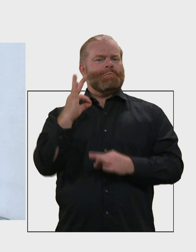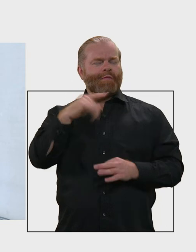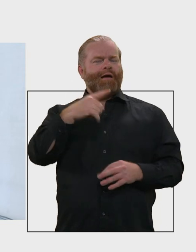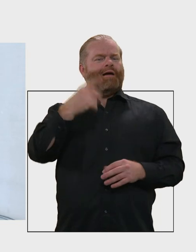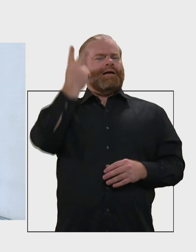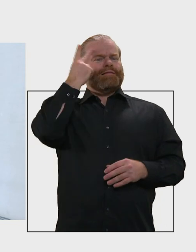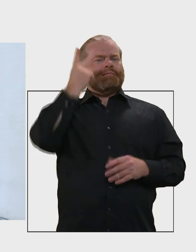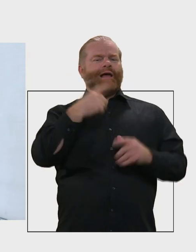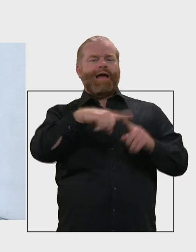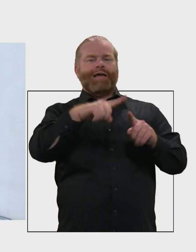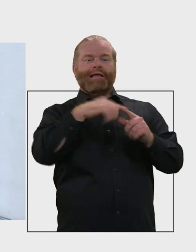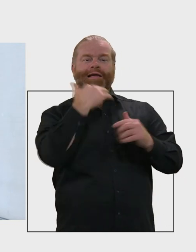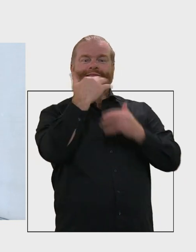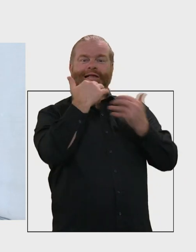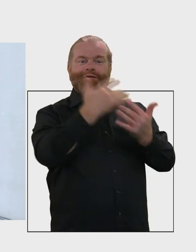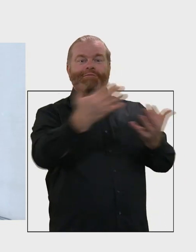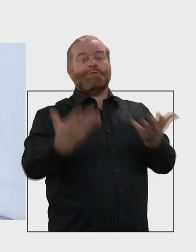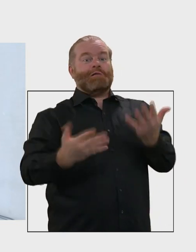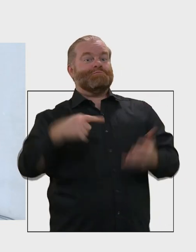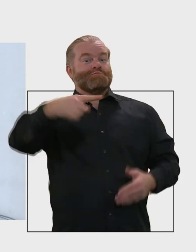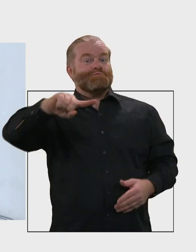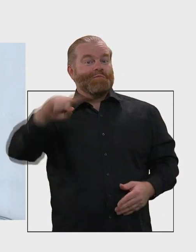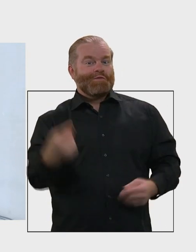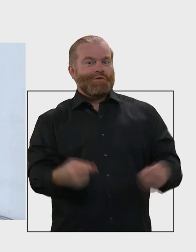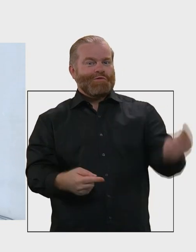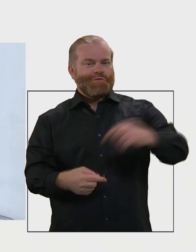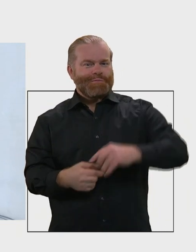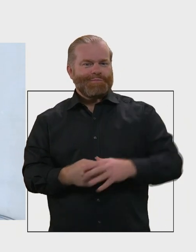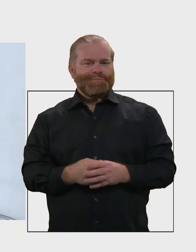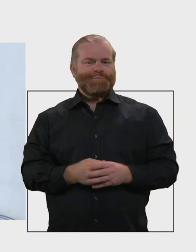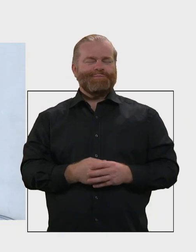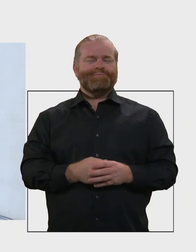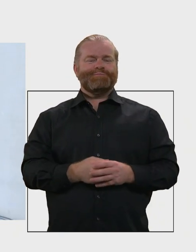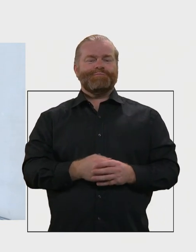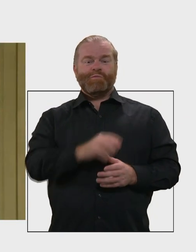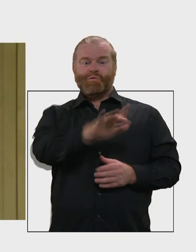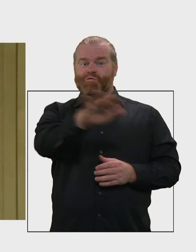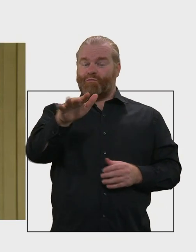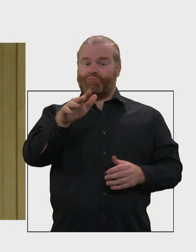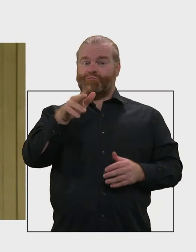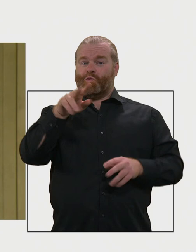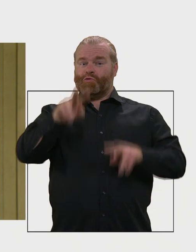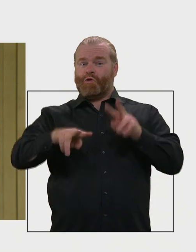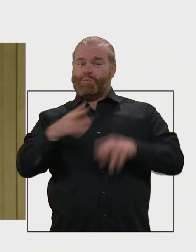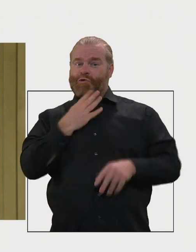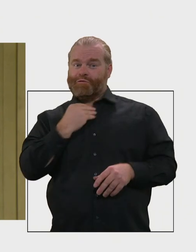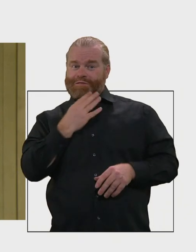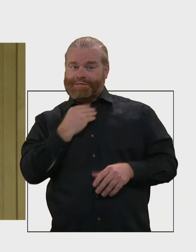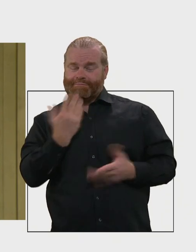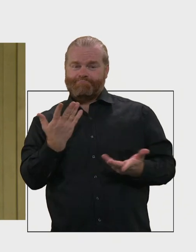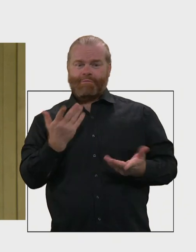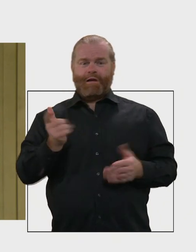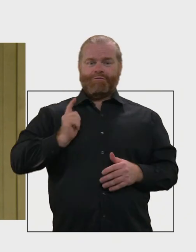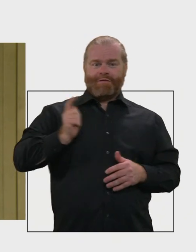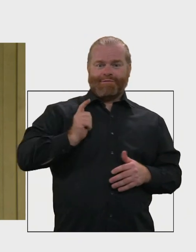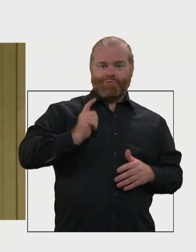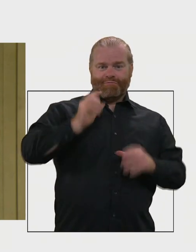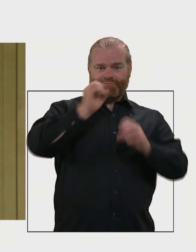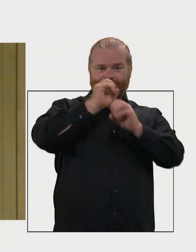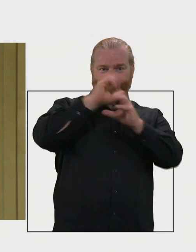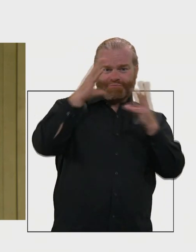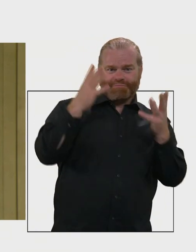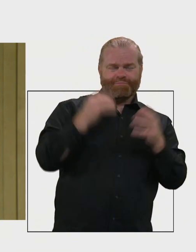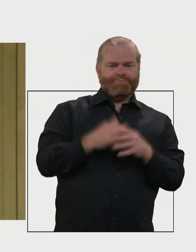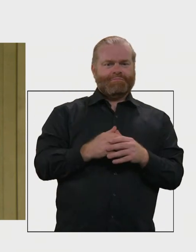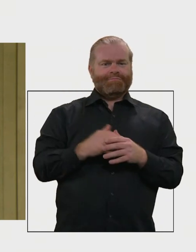ganz unterschiedliche Erwartungen mit. Und wie wird man denen gerecht? Und darum wird es heute gehen. Wie schaffen wir hier einen Ort, der